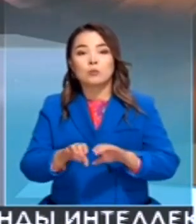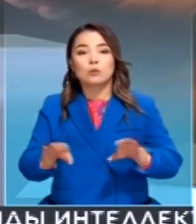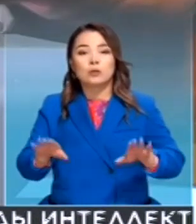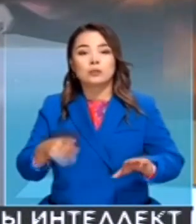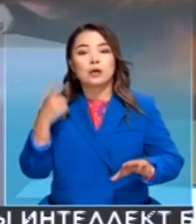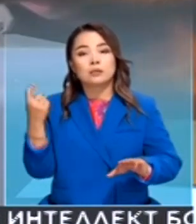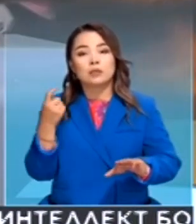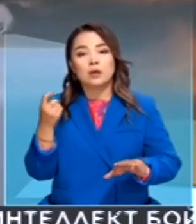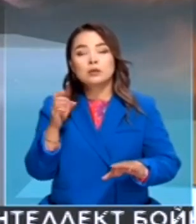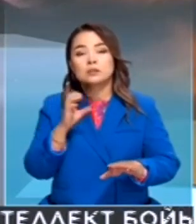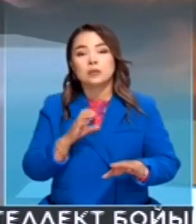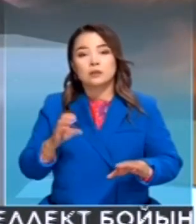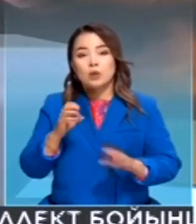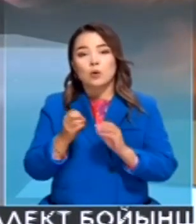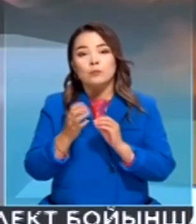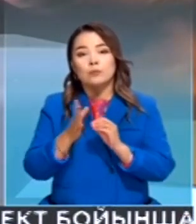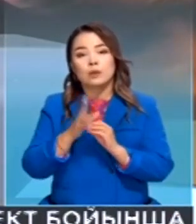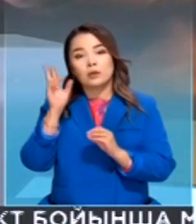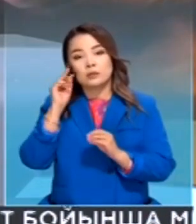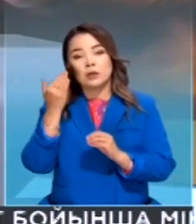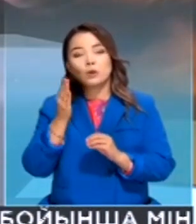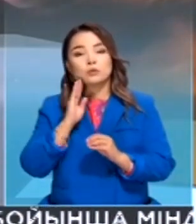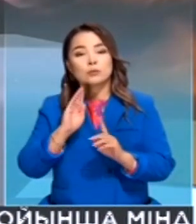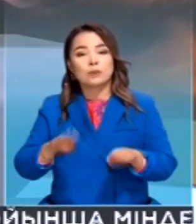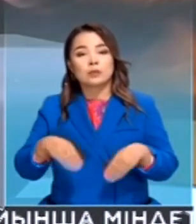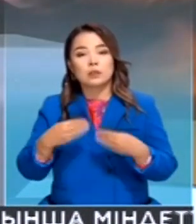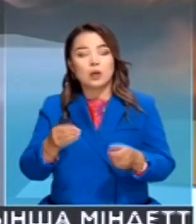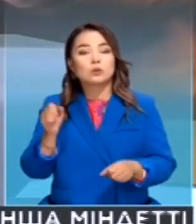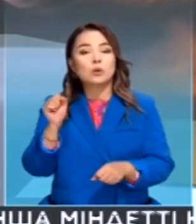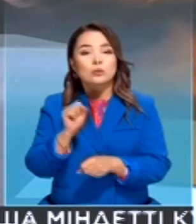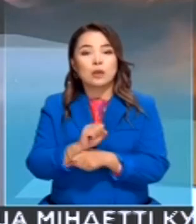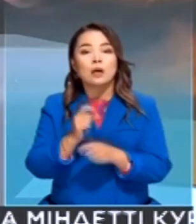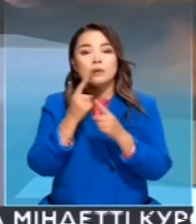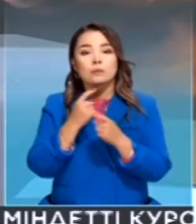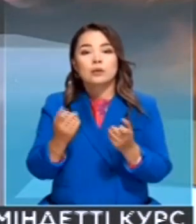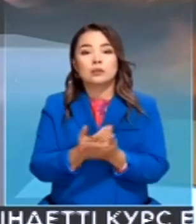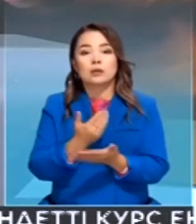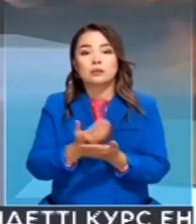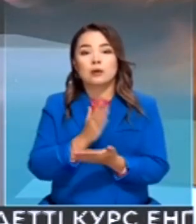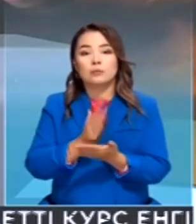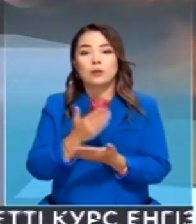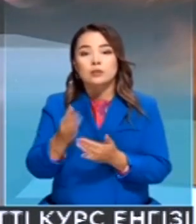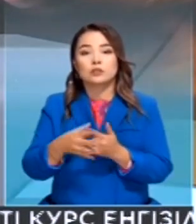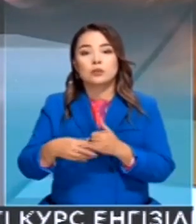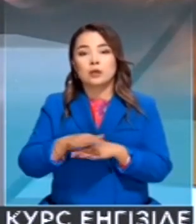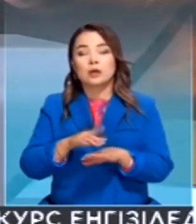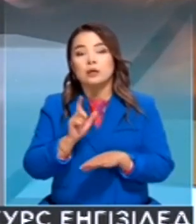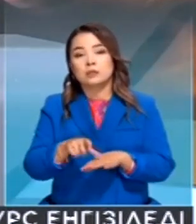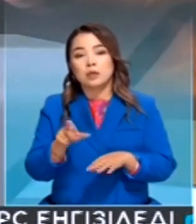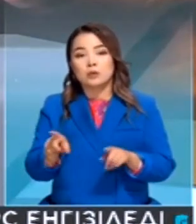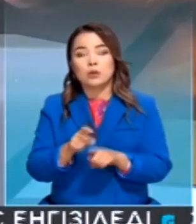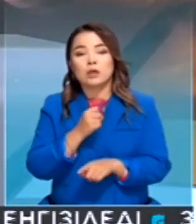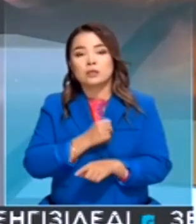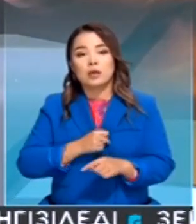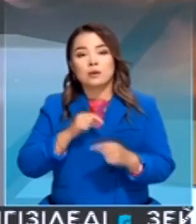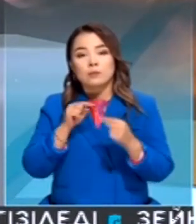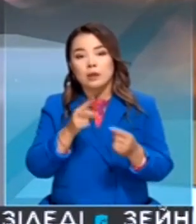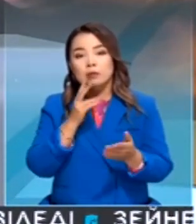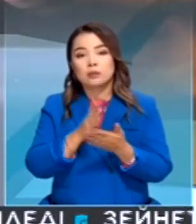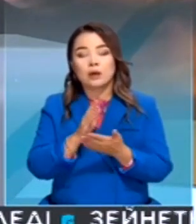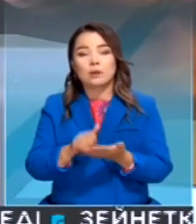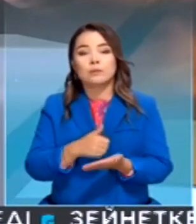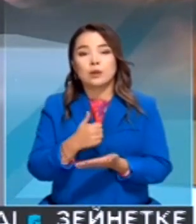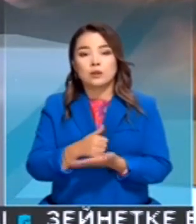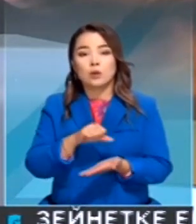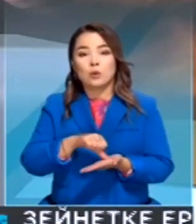иесі 42-тің 15-нен бастап су беруді тоқтататын айтып хабарлама таратқан. Жергілікті жұрт бұған наразы, ал билік